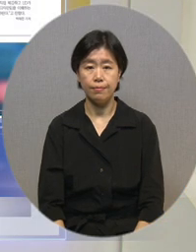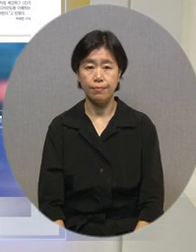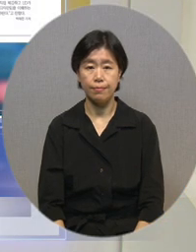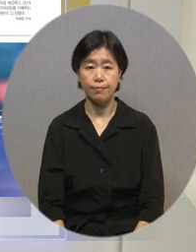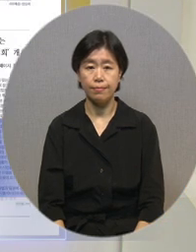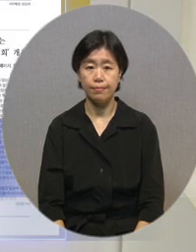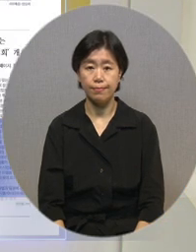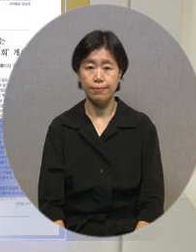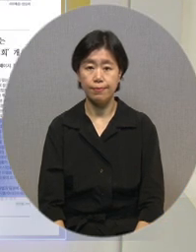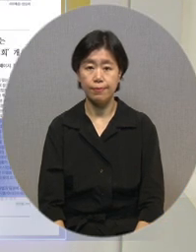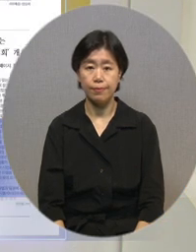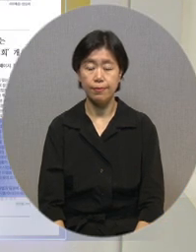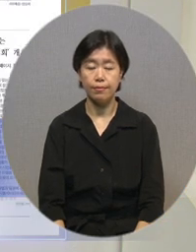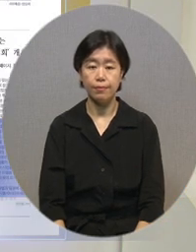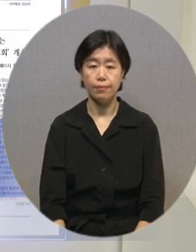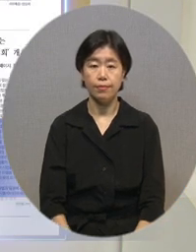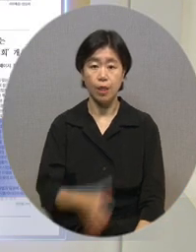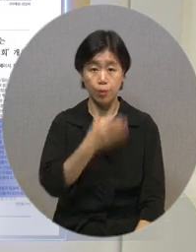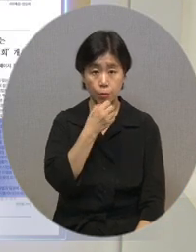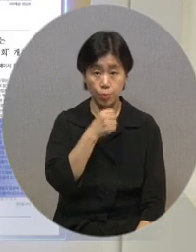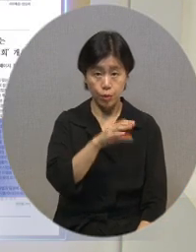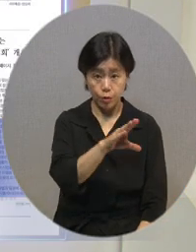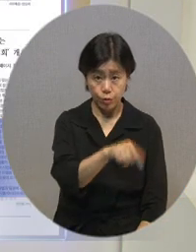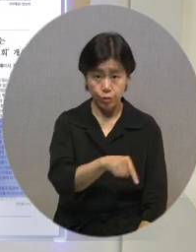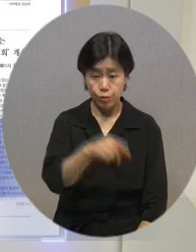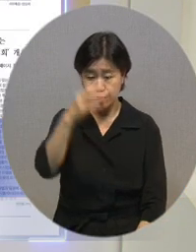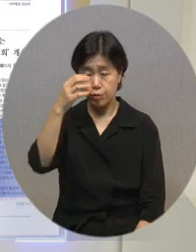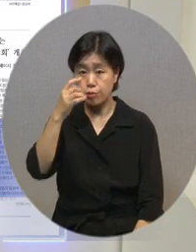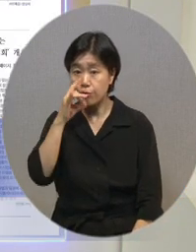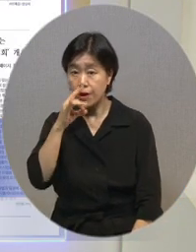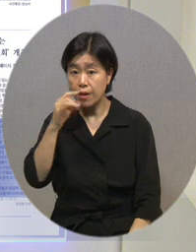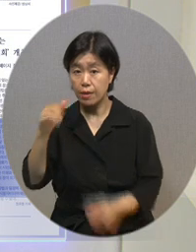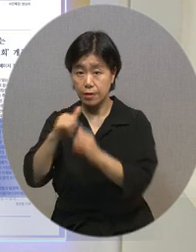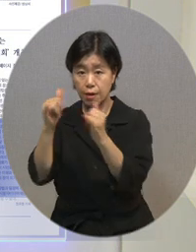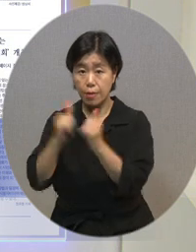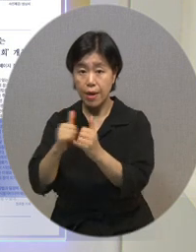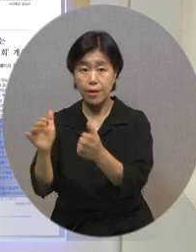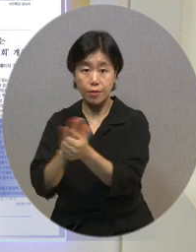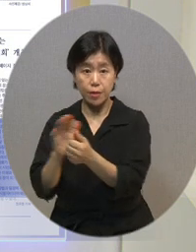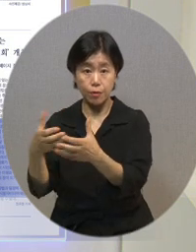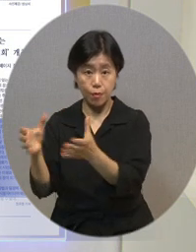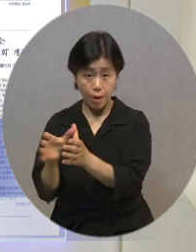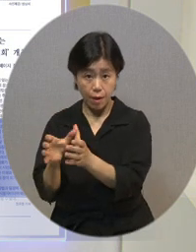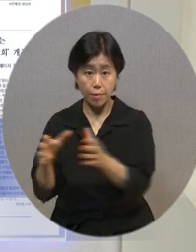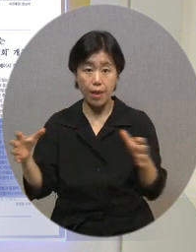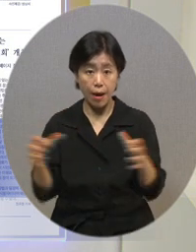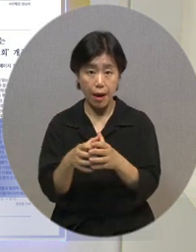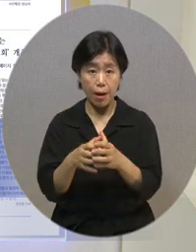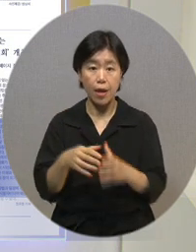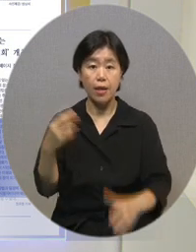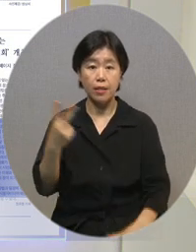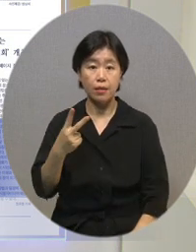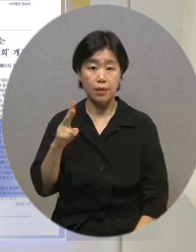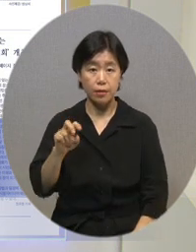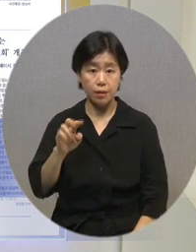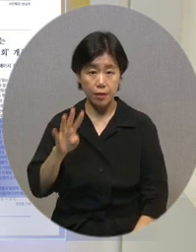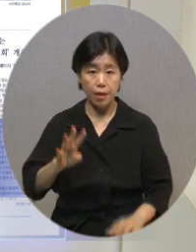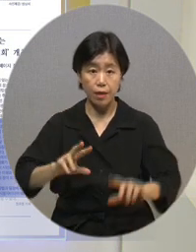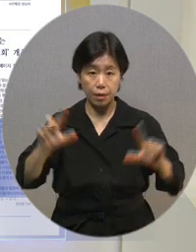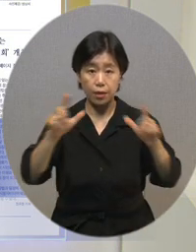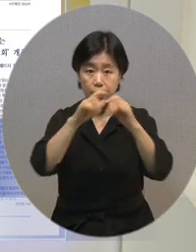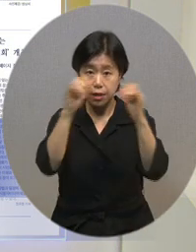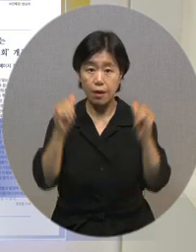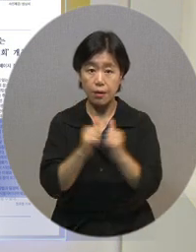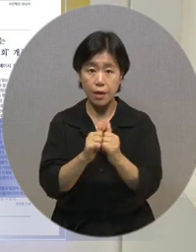다음은 면입니다 보건복지부와 중앙 사회서비스원이 2024년 사회 서비스 온라인 타운홀